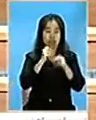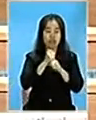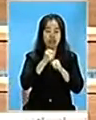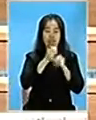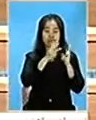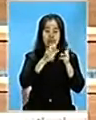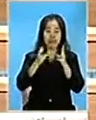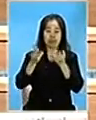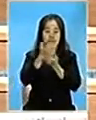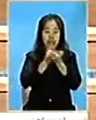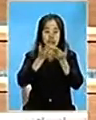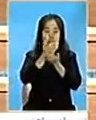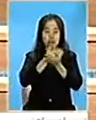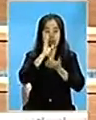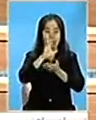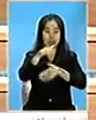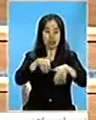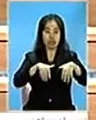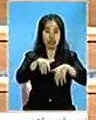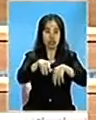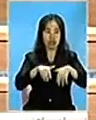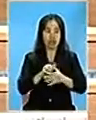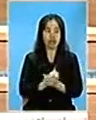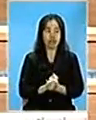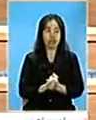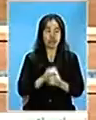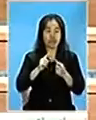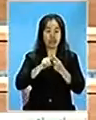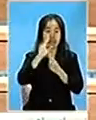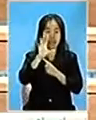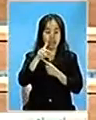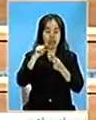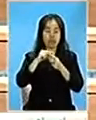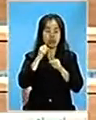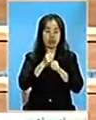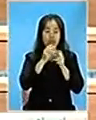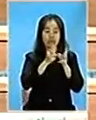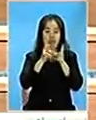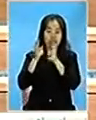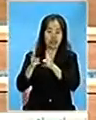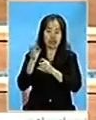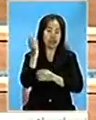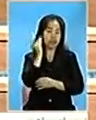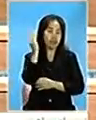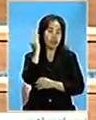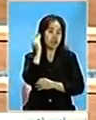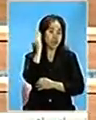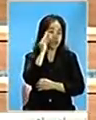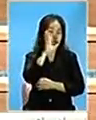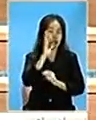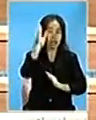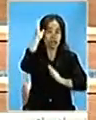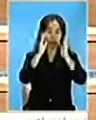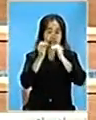ปรึกษาหารือสาธารณะและ 5. การสร้างกลไกรับฟังความคิดเห็นของเสียงข้างน้อ